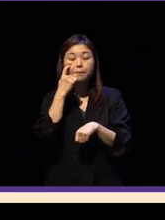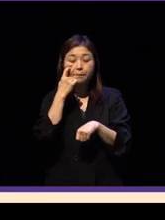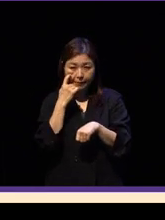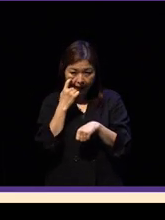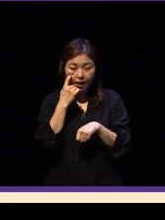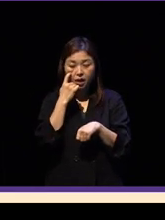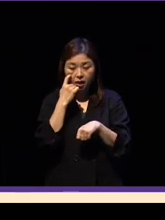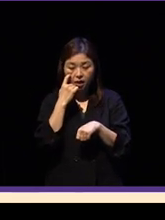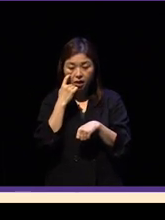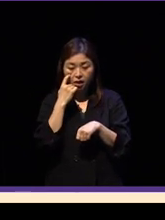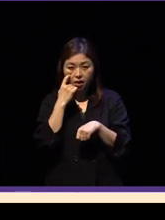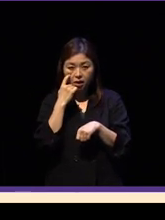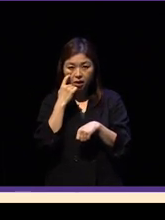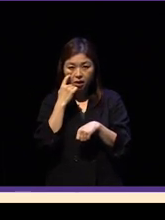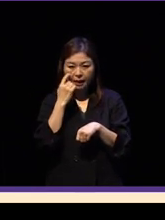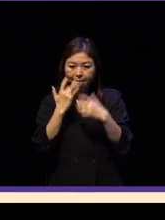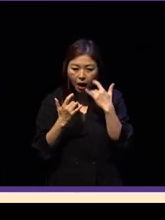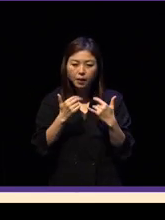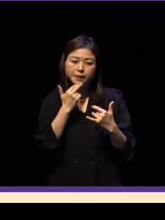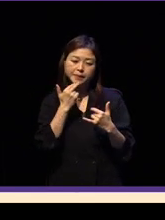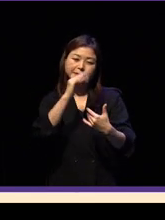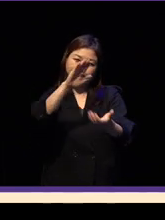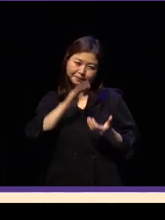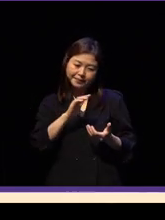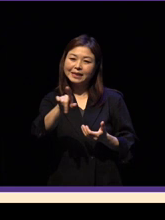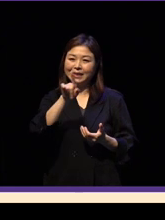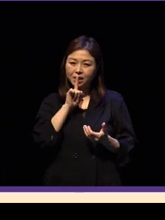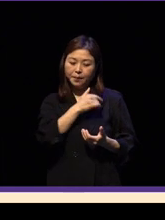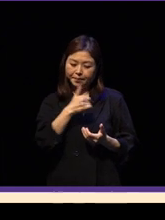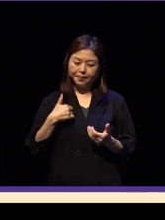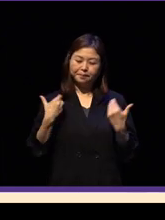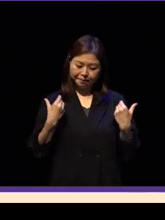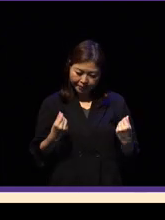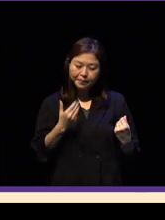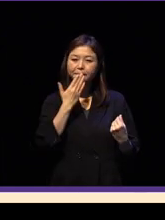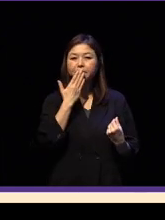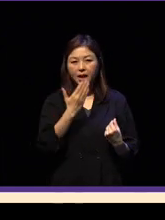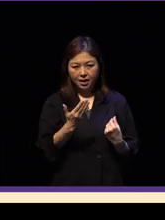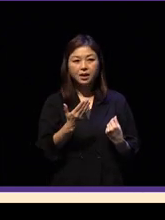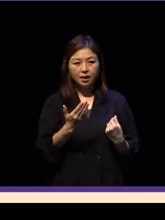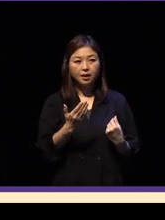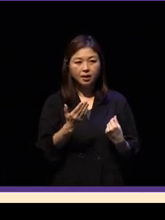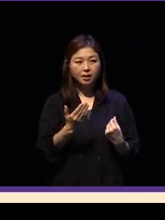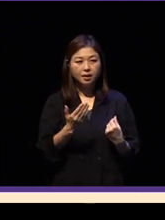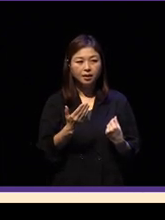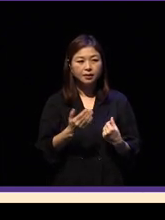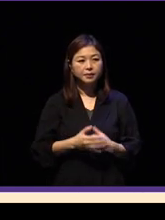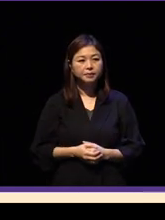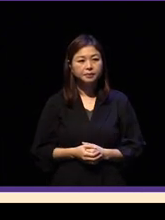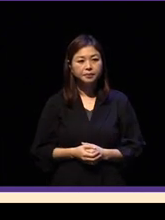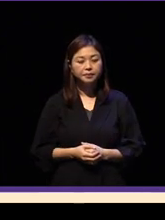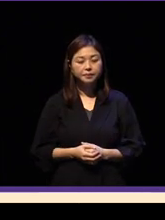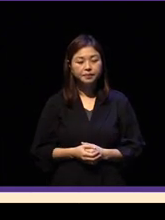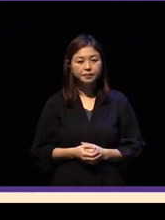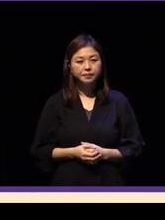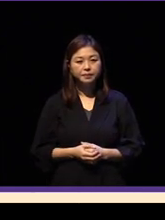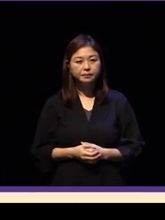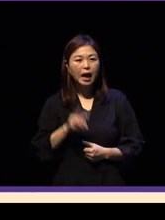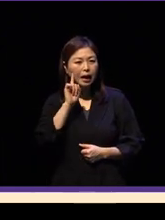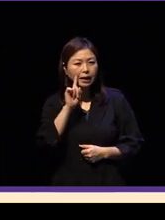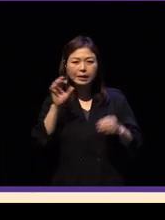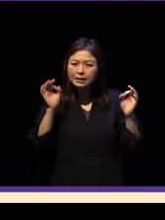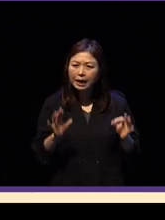체크하셔야만 빠뜨리지 않고 지원 신청서 마감일까지 제출하실 수 있으니만큼 하루